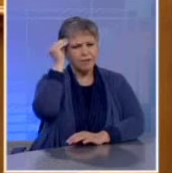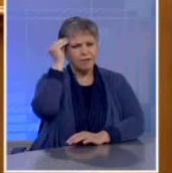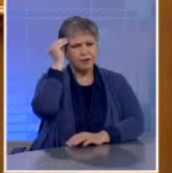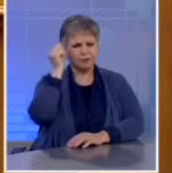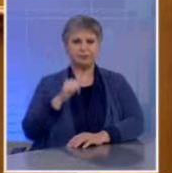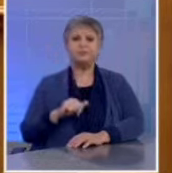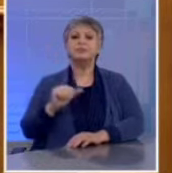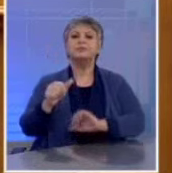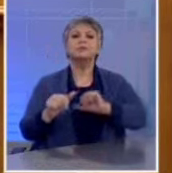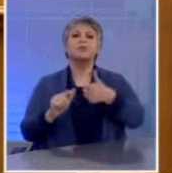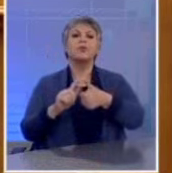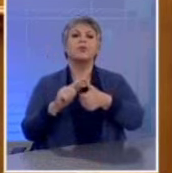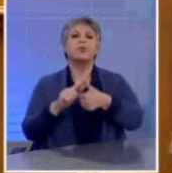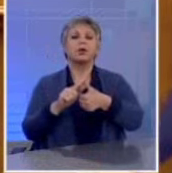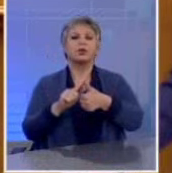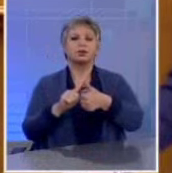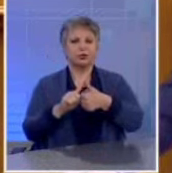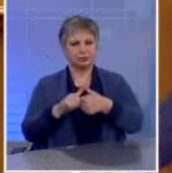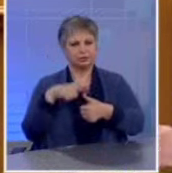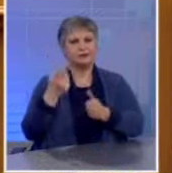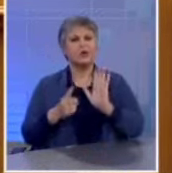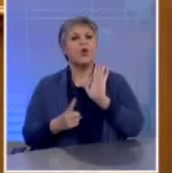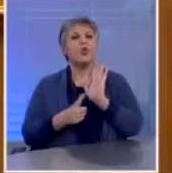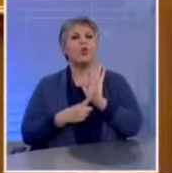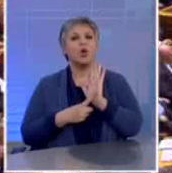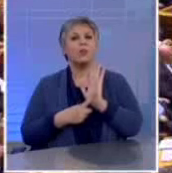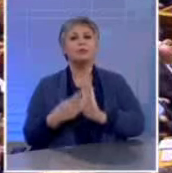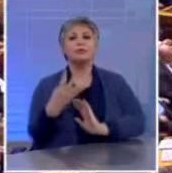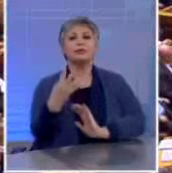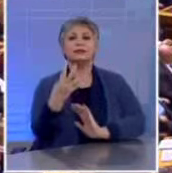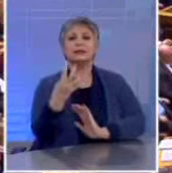Παρέμβαση νούμερο 1. Με τον νόμο